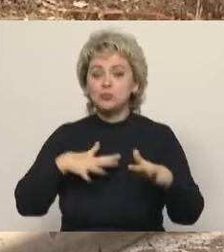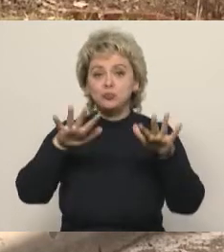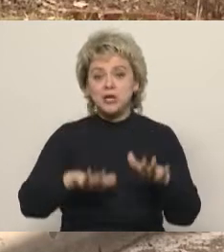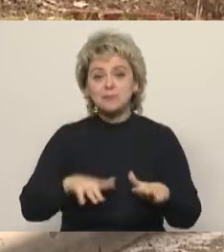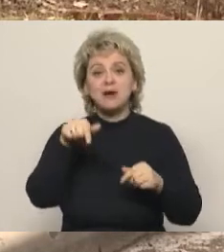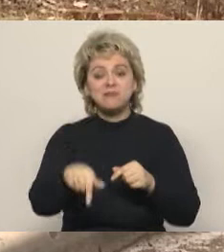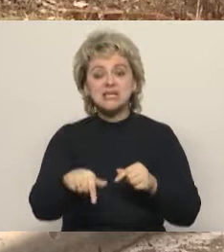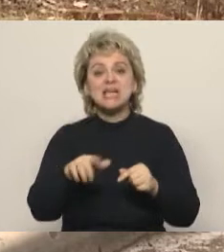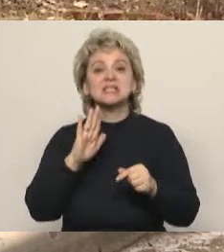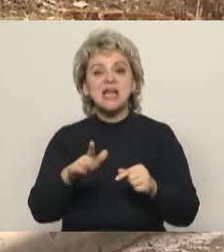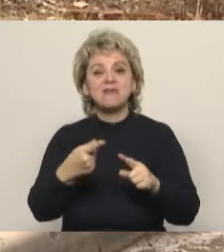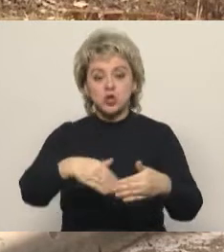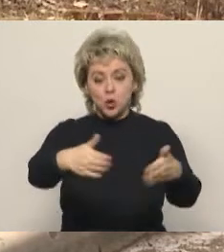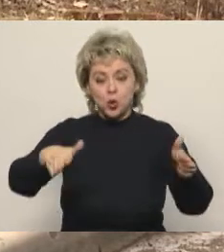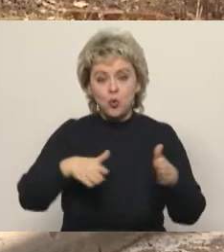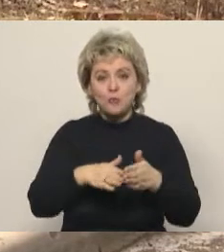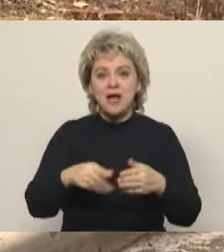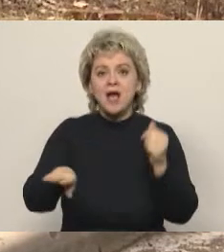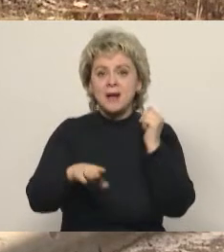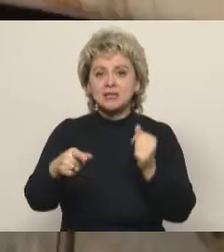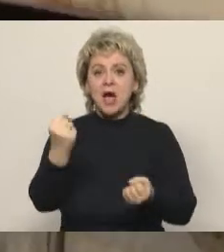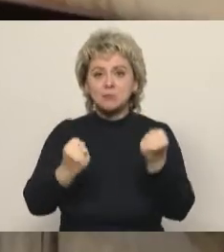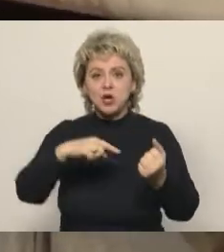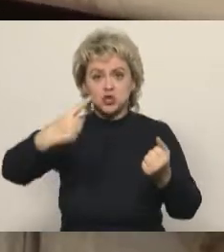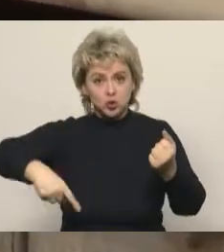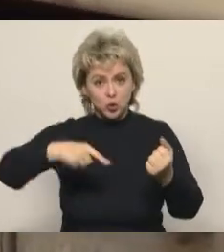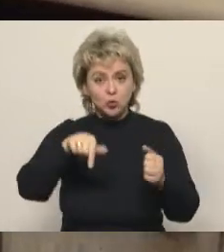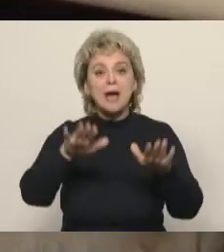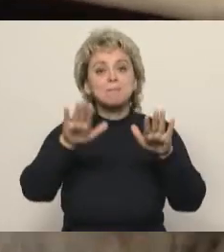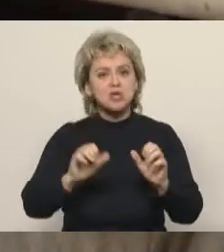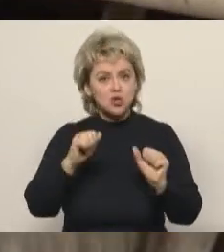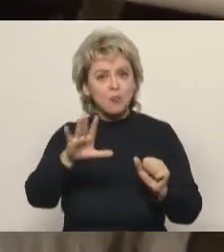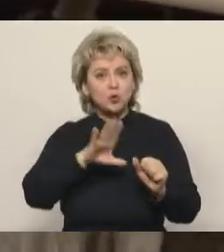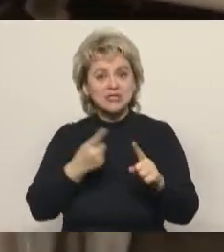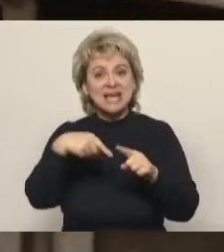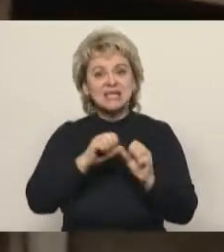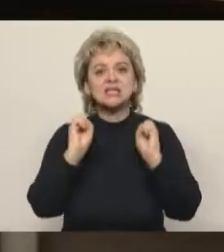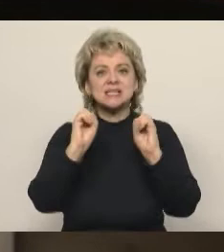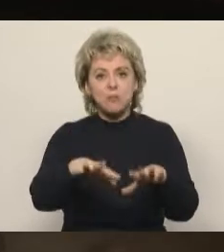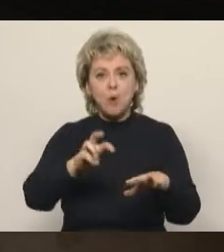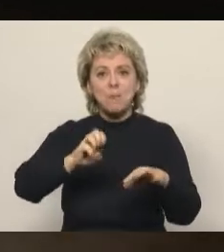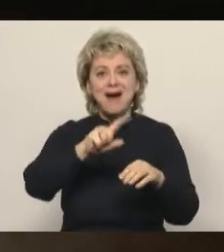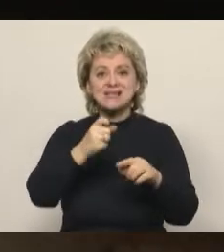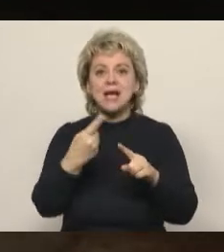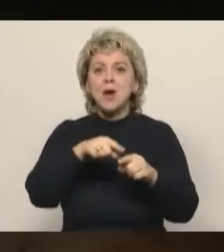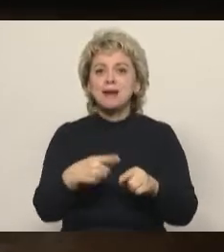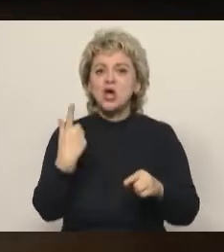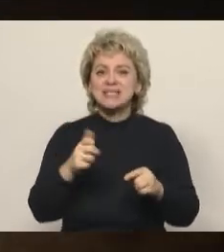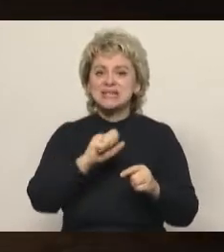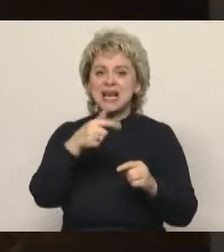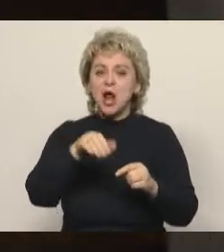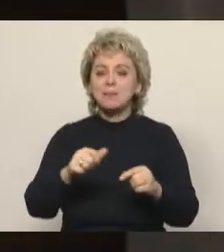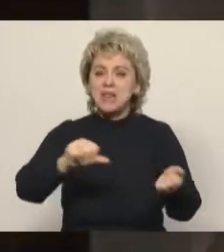место курьеров – ставшие клумбами покрышки. Местом закладки может стать и этот заброшенный МАЗ, потому что грамм наркотика